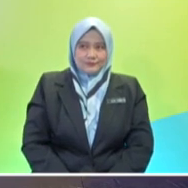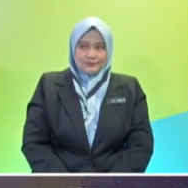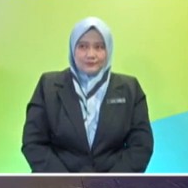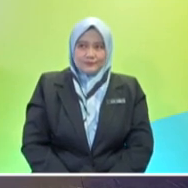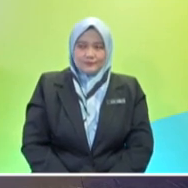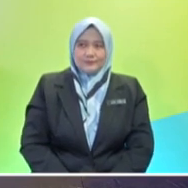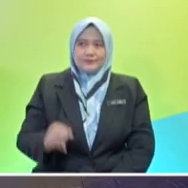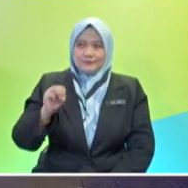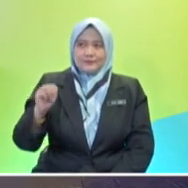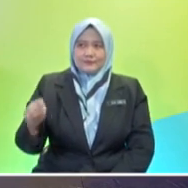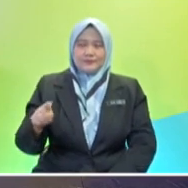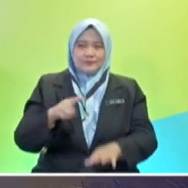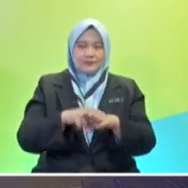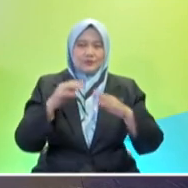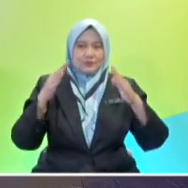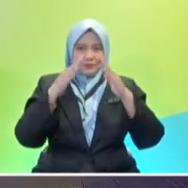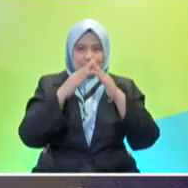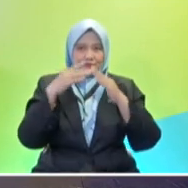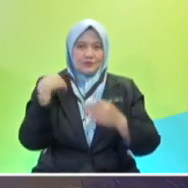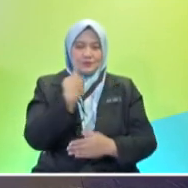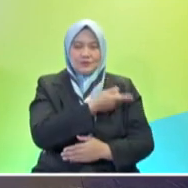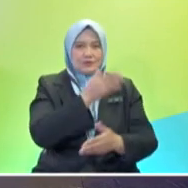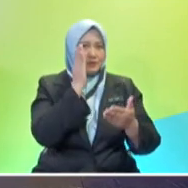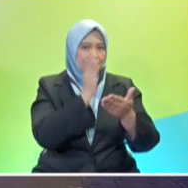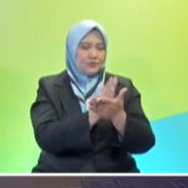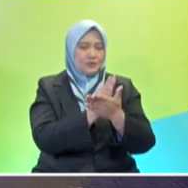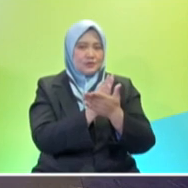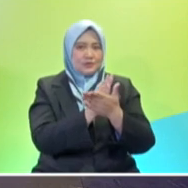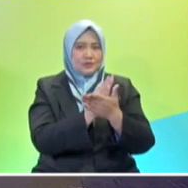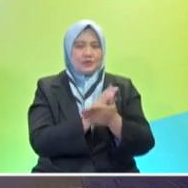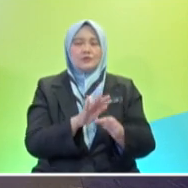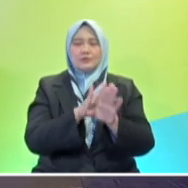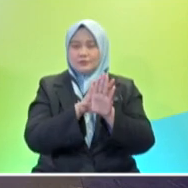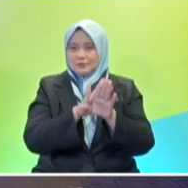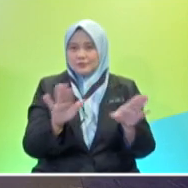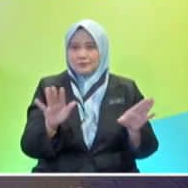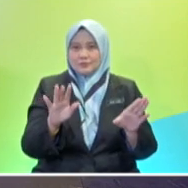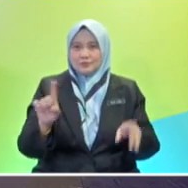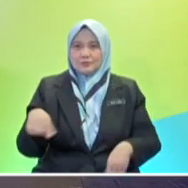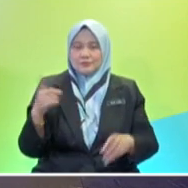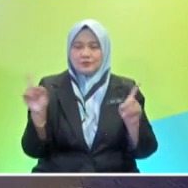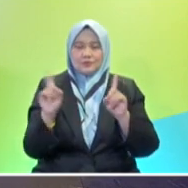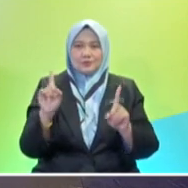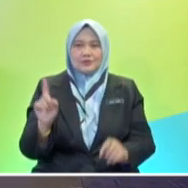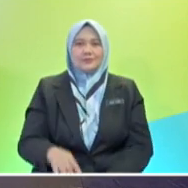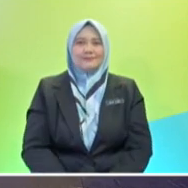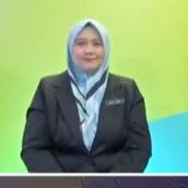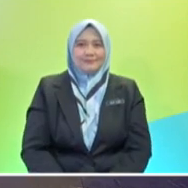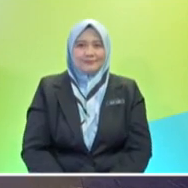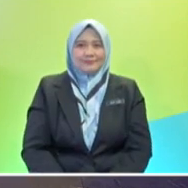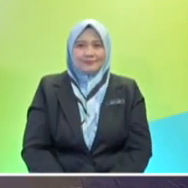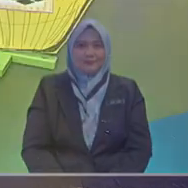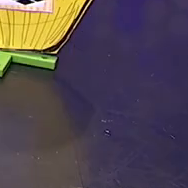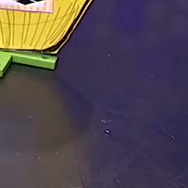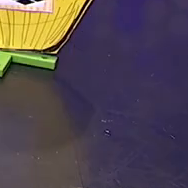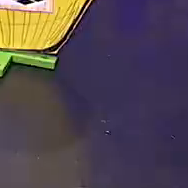yeah, tu. Murid-murid di rumah, kita akan berhenti rehat seketika. Jangan ke mana-mana. Kembali menonton saluran Didik TV KPM selepas ini.